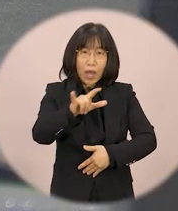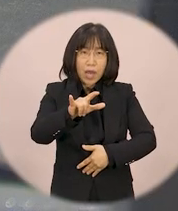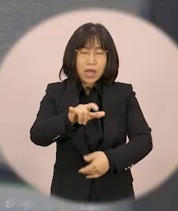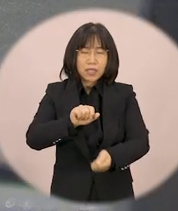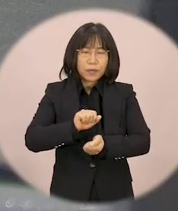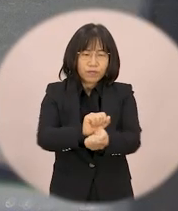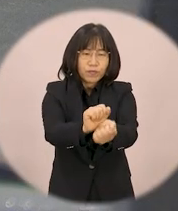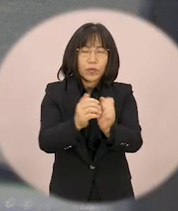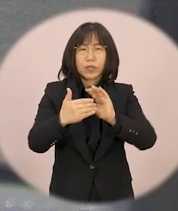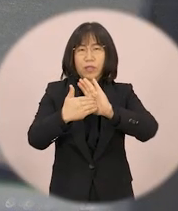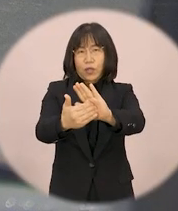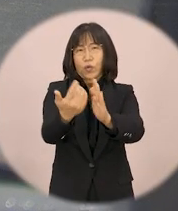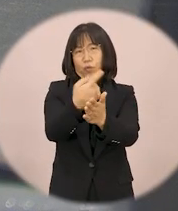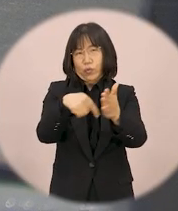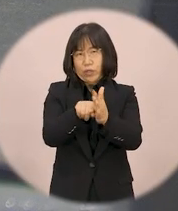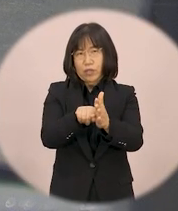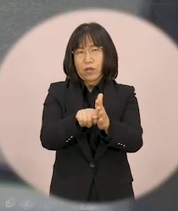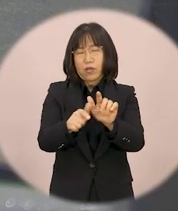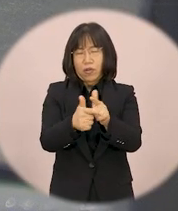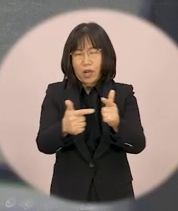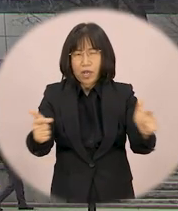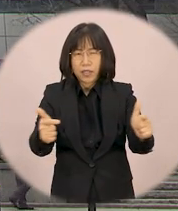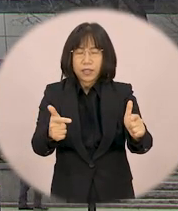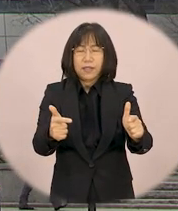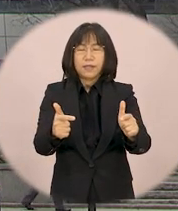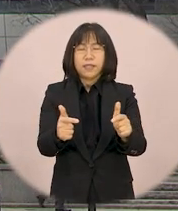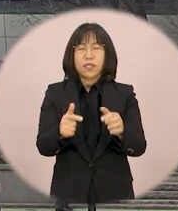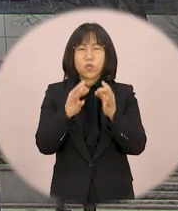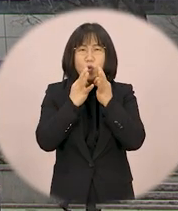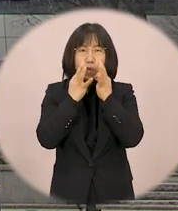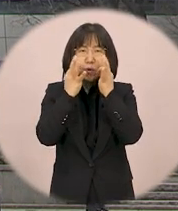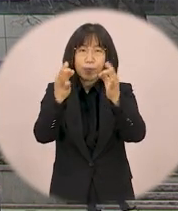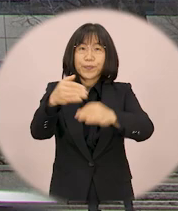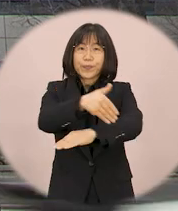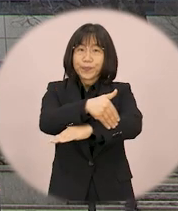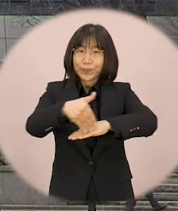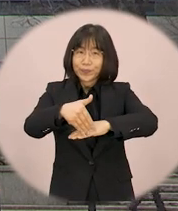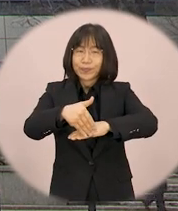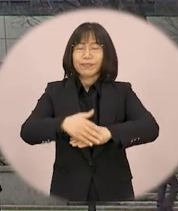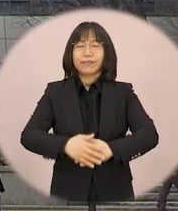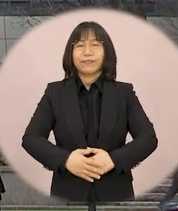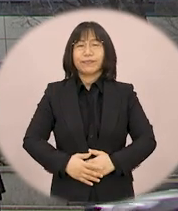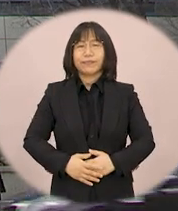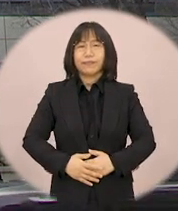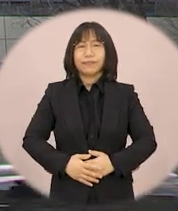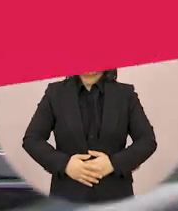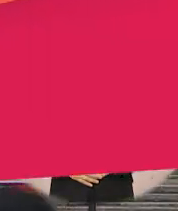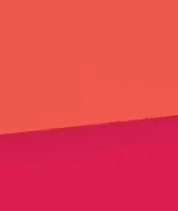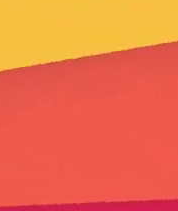차단과 집단 면역 형성을 최대한 앞당기기 위해 최선을 다 한다는 방침입니다